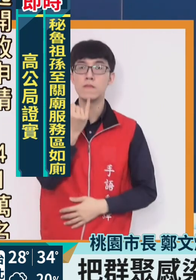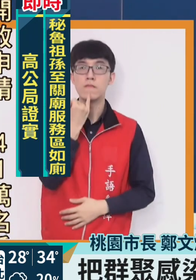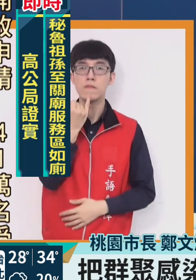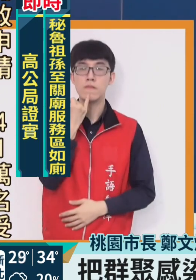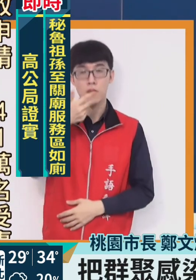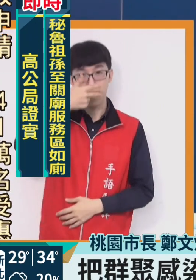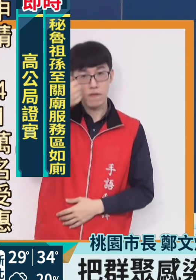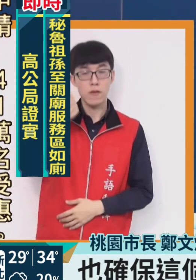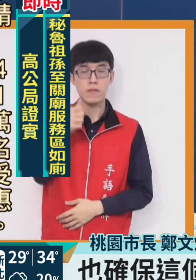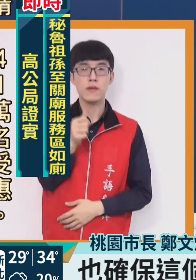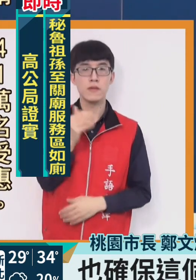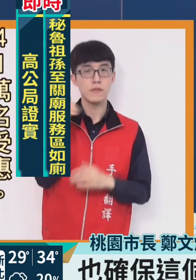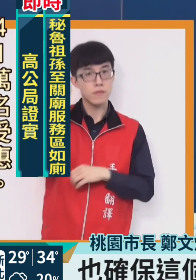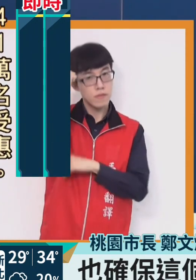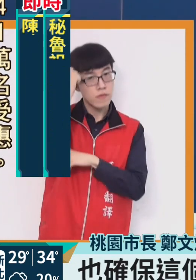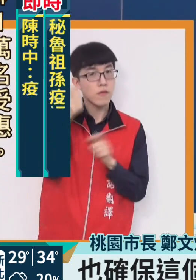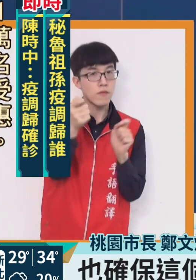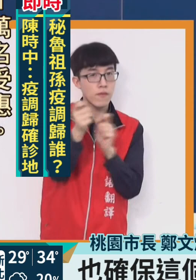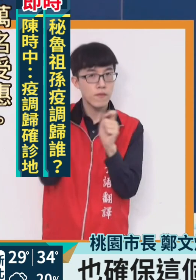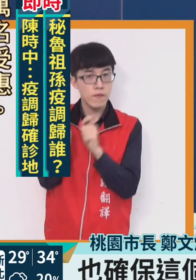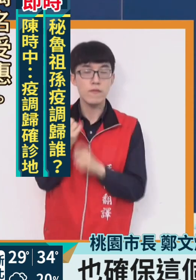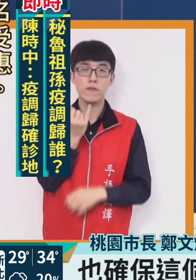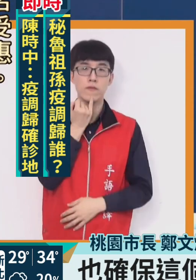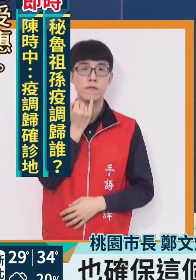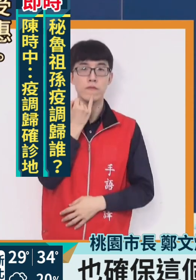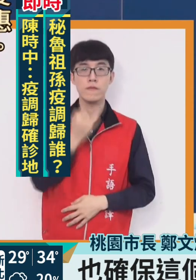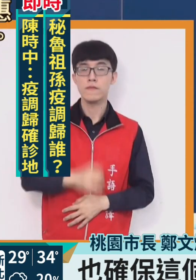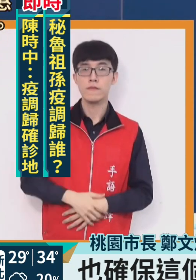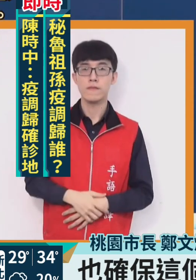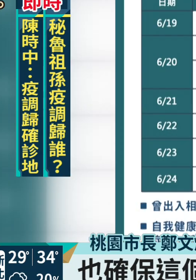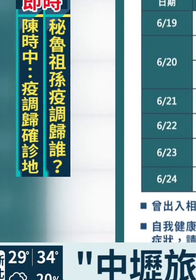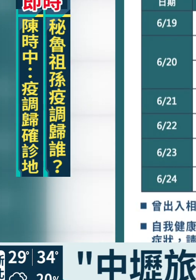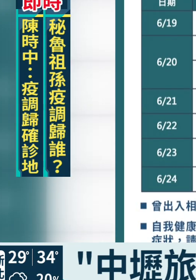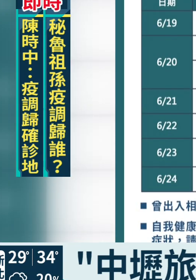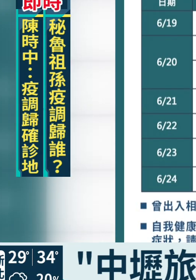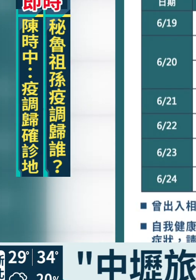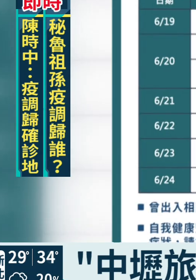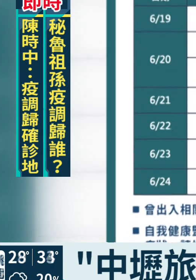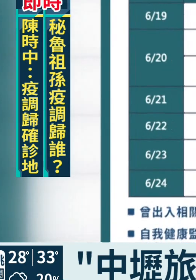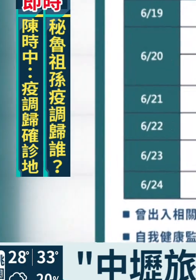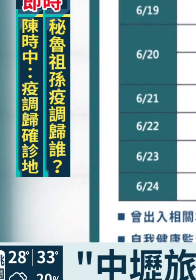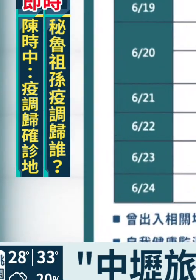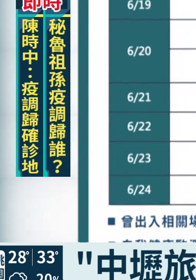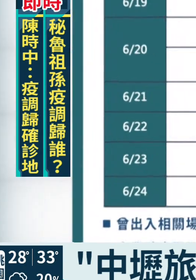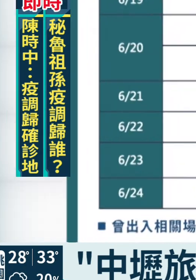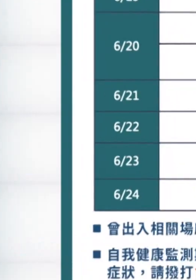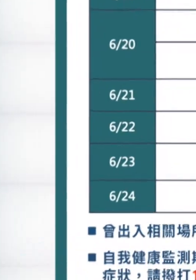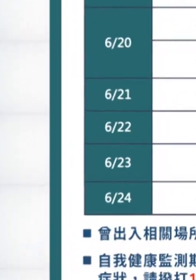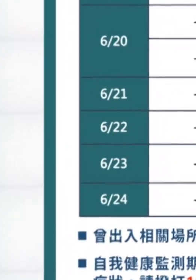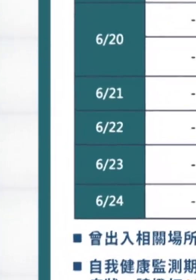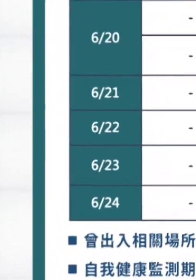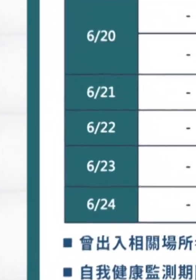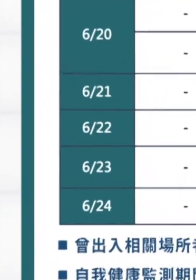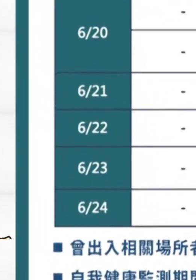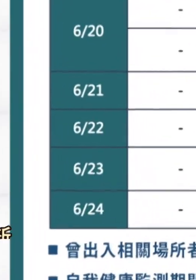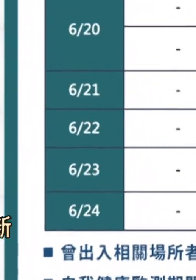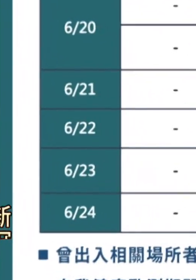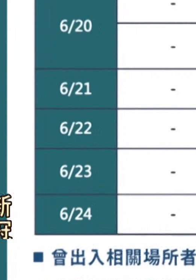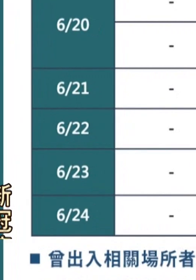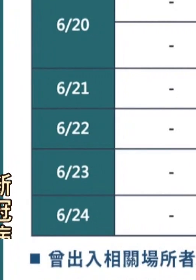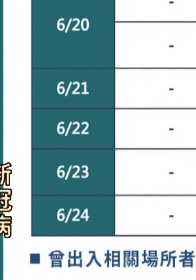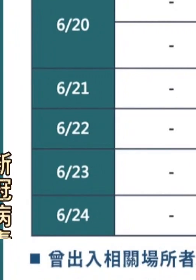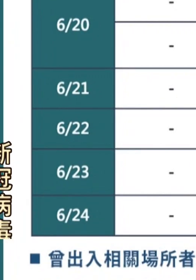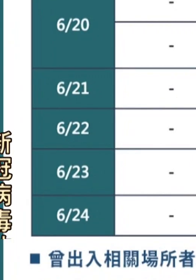它追踪出来，来确保这个群聚感染不至于再扩大。 好，案14590这名30多岁的男